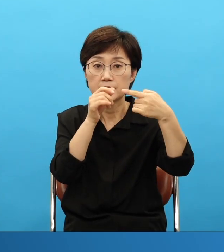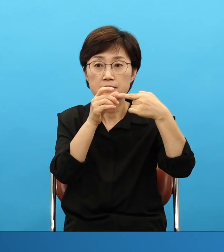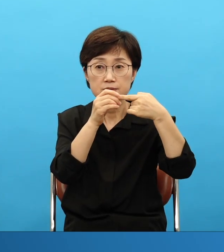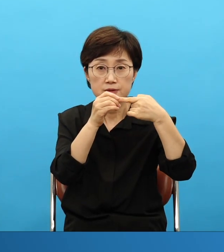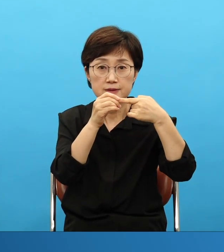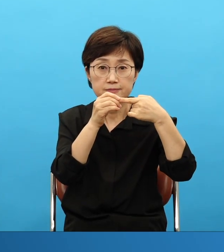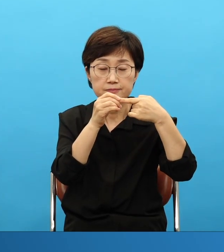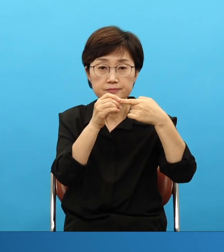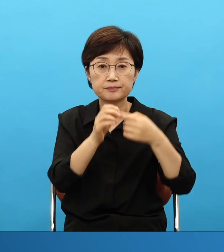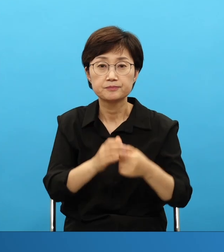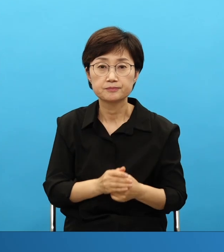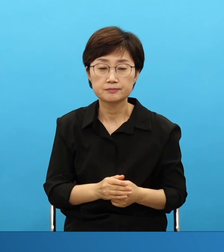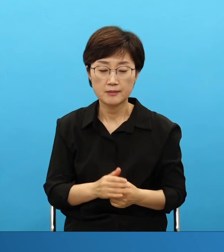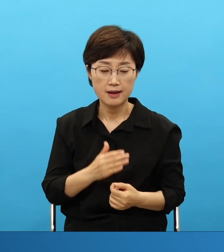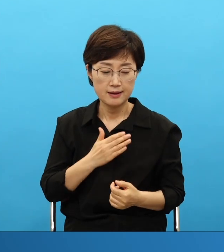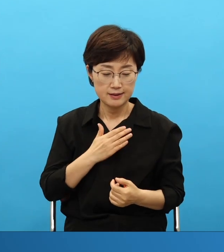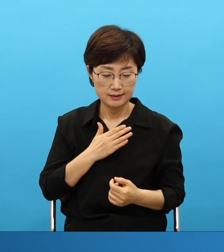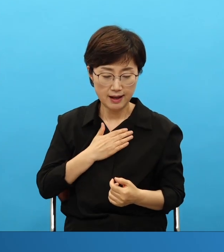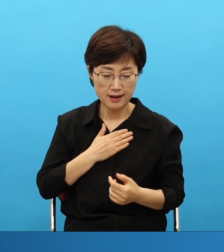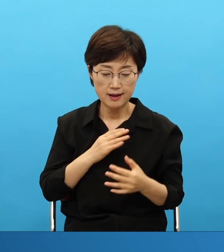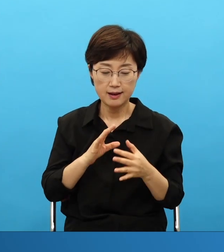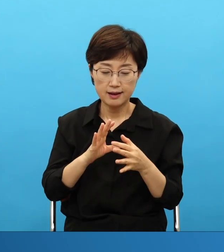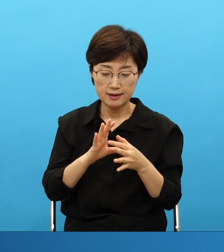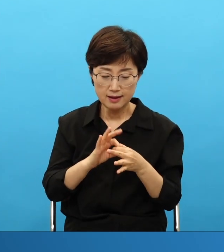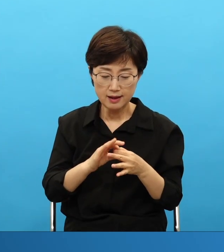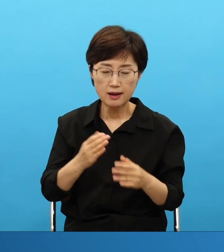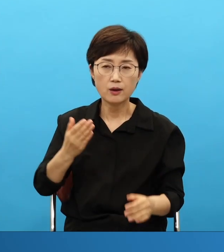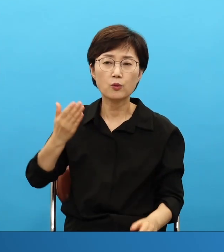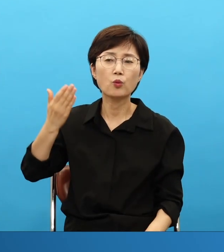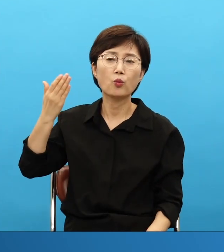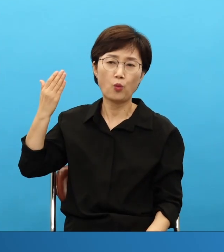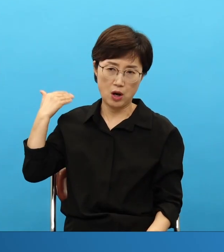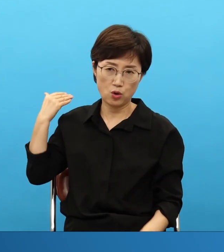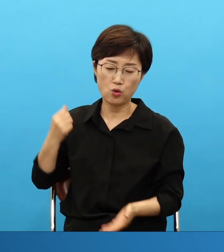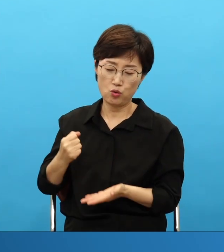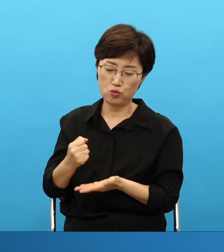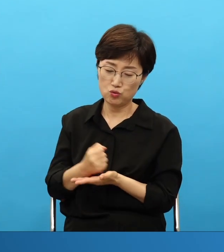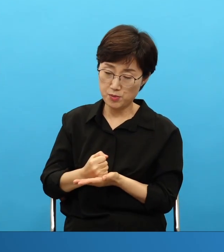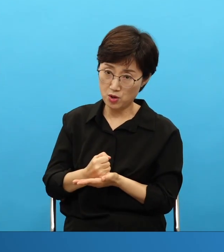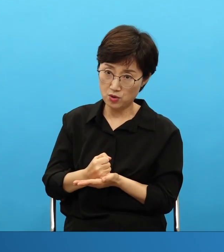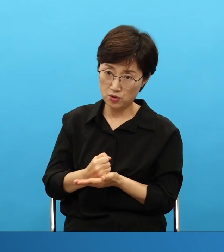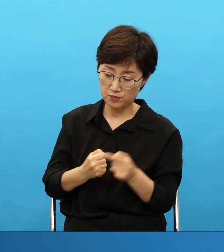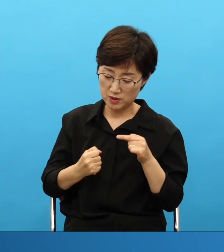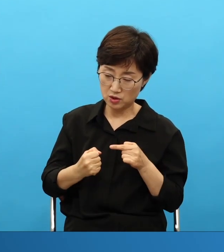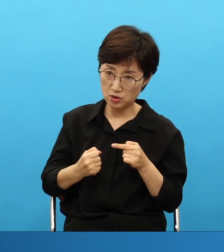첫째입니다 나의 과거의 운명을 다꾸는